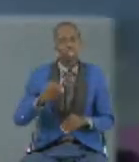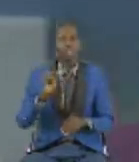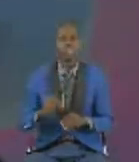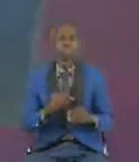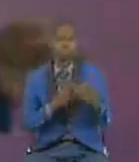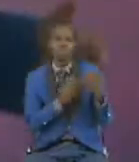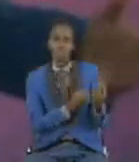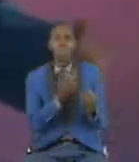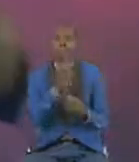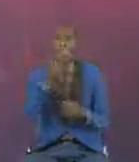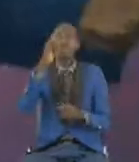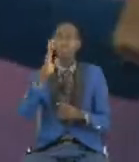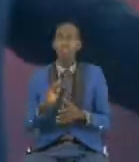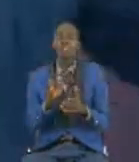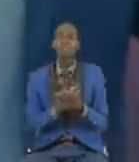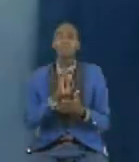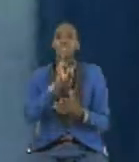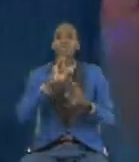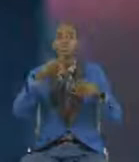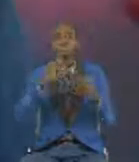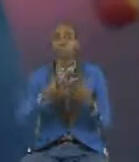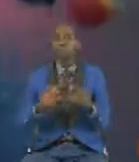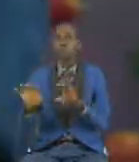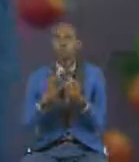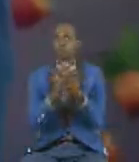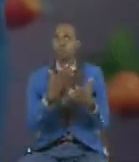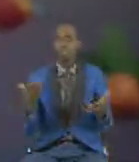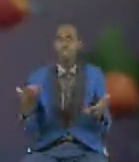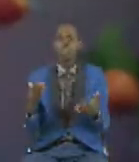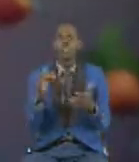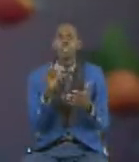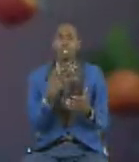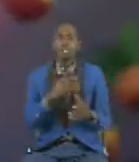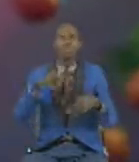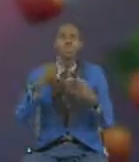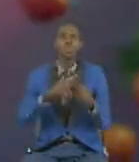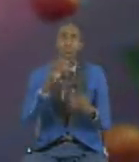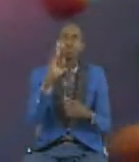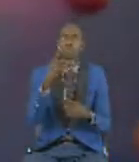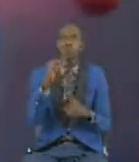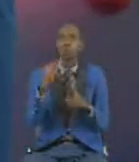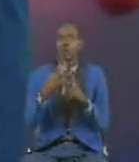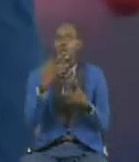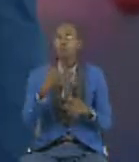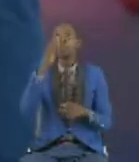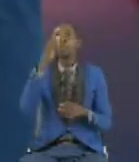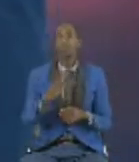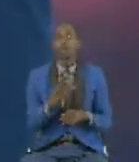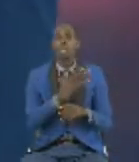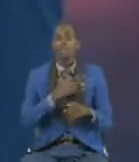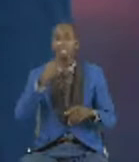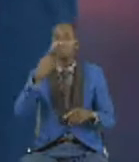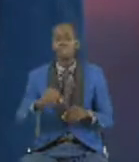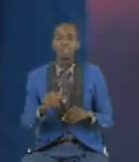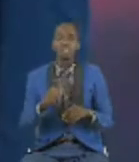Le prédicateur qui veut faire quelque chose et qui veut prêcher la parole de Dieu et les païens